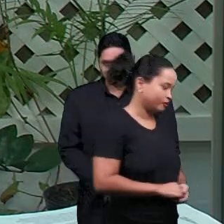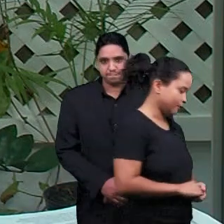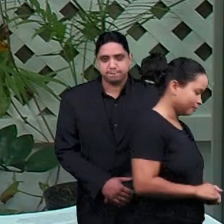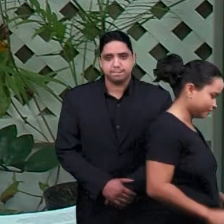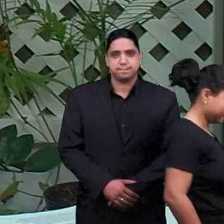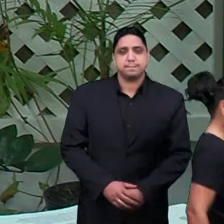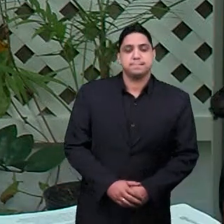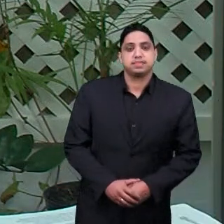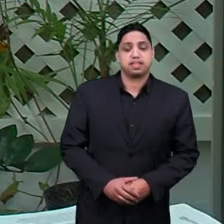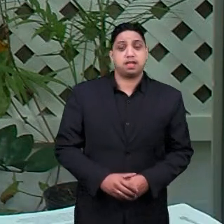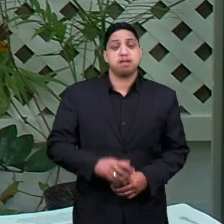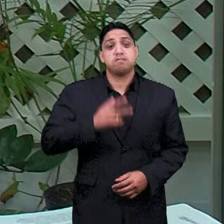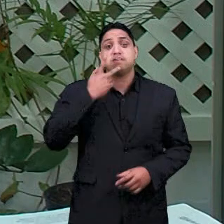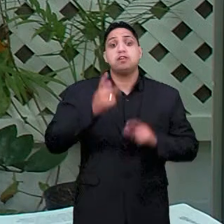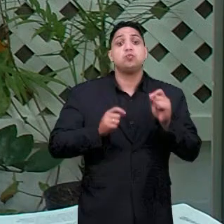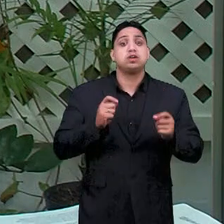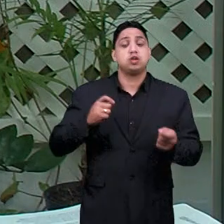jour,